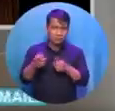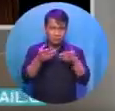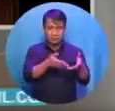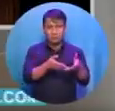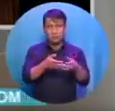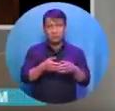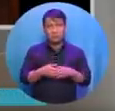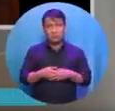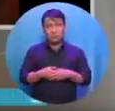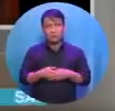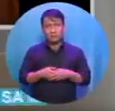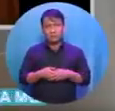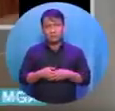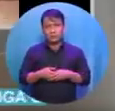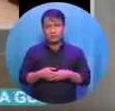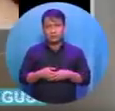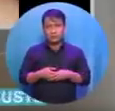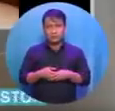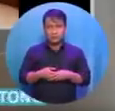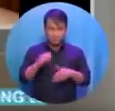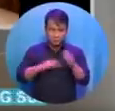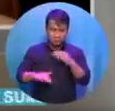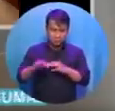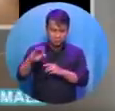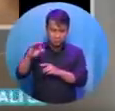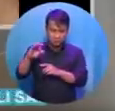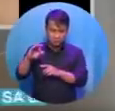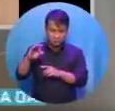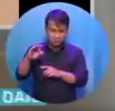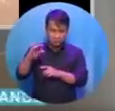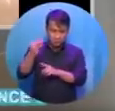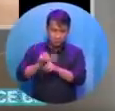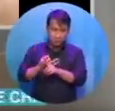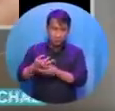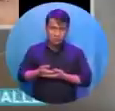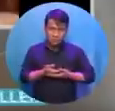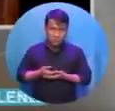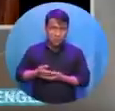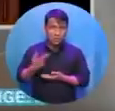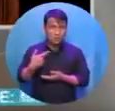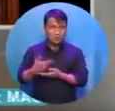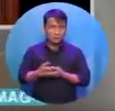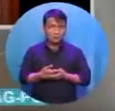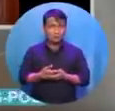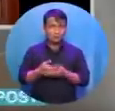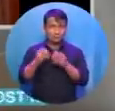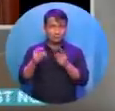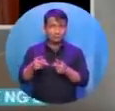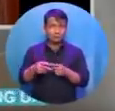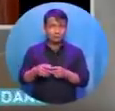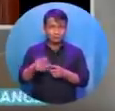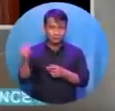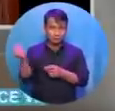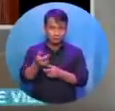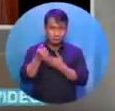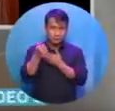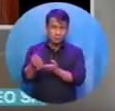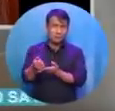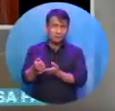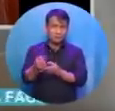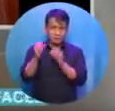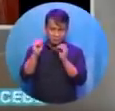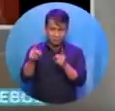wala. Hindi po. Yung anak ko po, siya na 9 months po, sir. Okay, sige. Ma'am, lahat ng klaseng tulong ibibigay